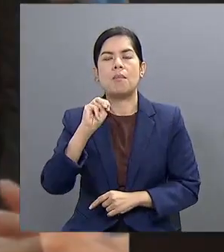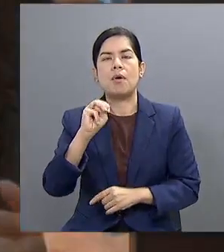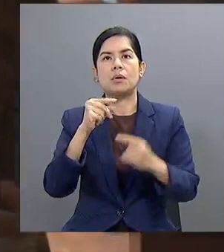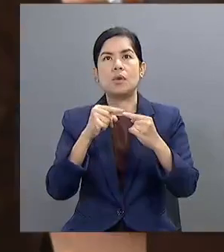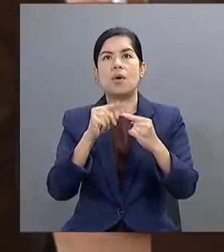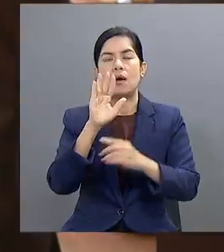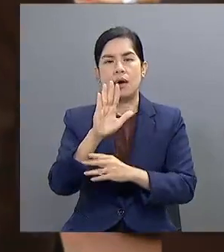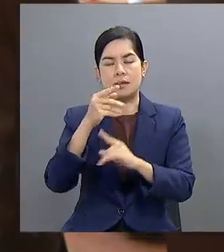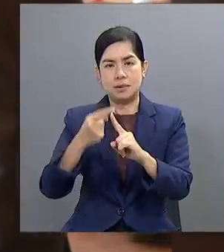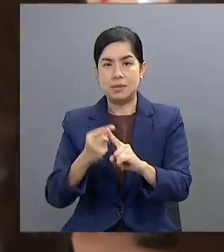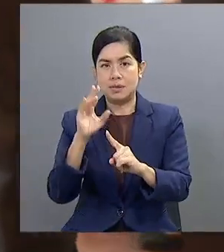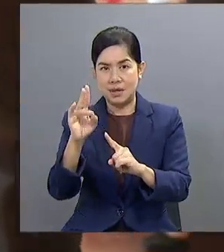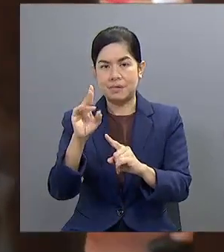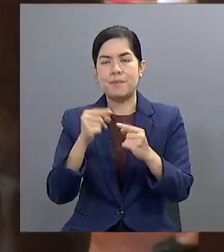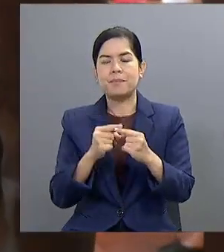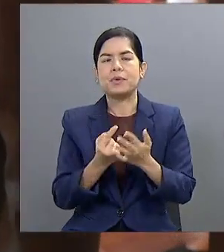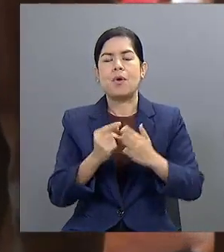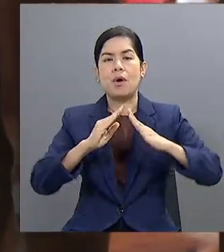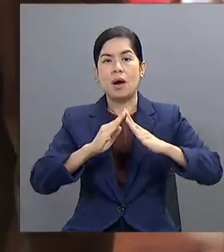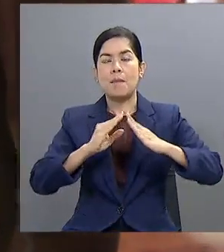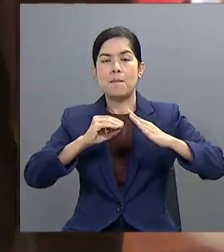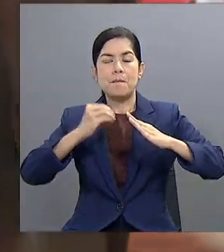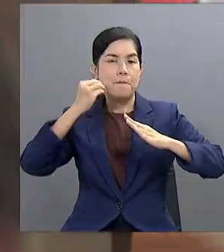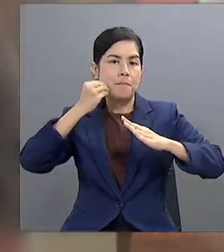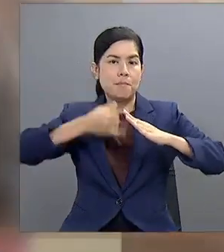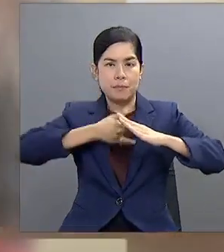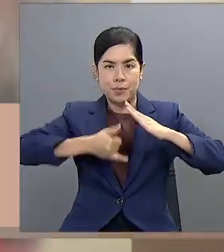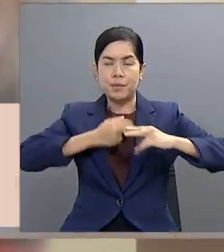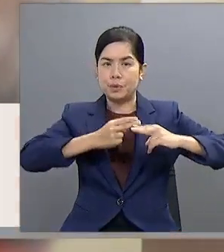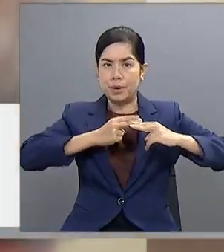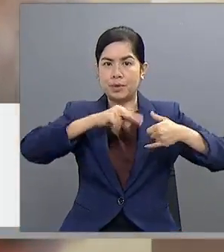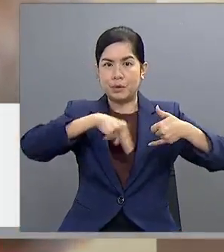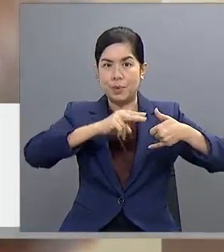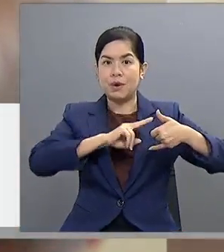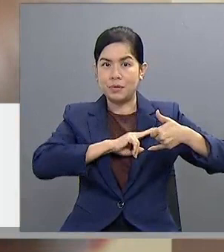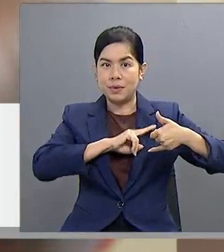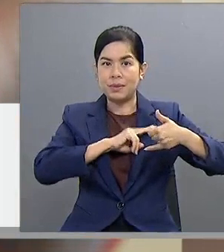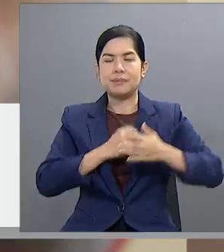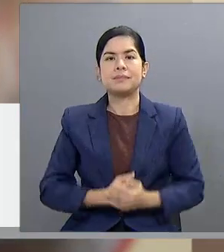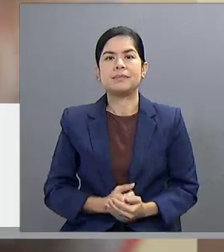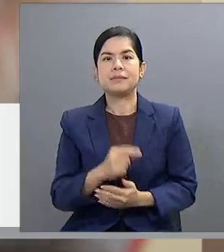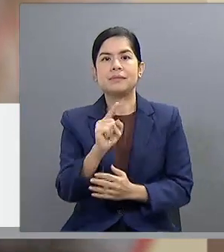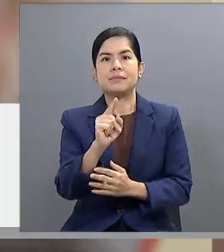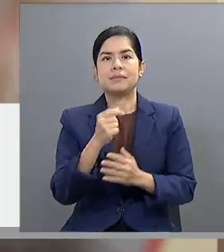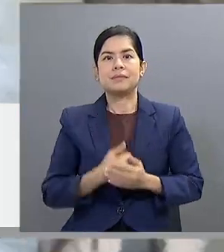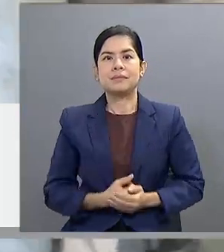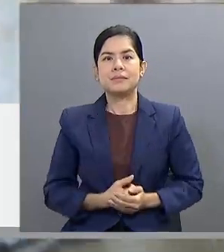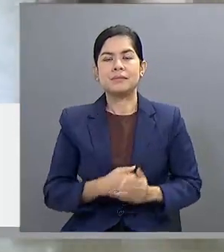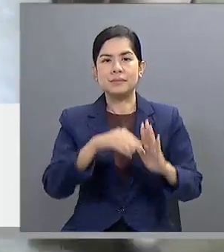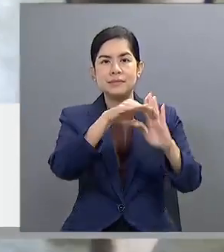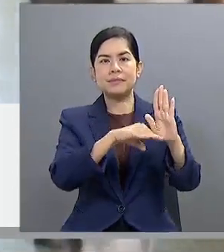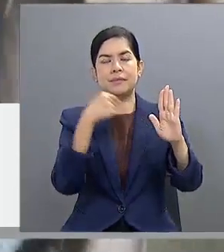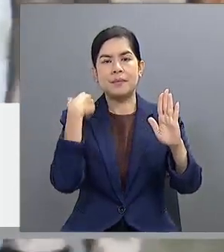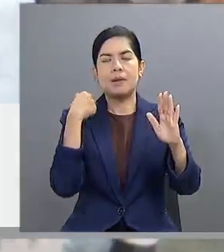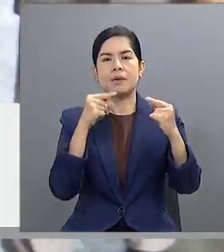แล้วก็กลับมาทำงานภายใน 7วันเท่านั้นส่วนนายสุริยะจึงรุ่งเรืองกิจรัฐมนตรีว่าการ